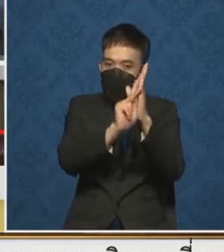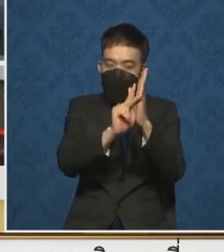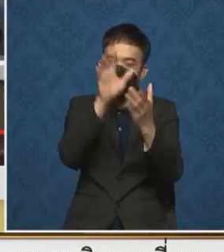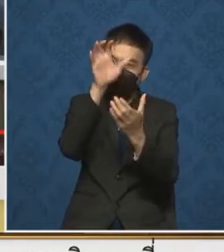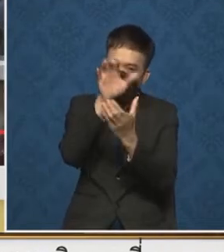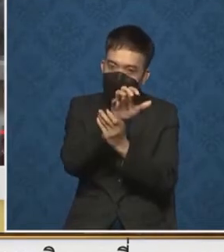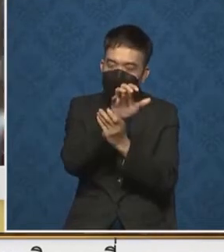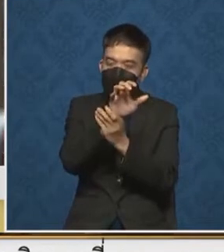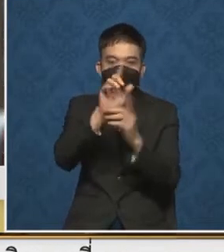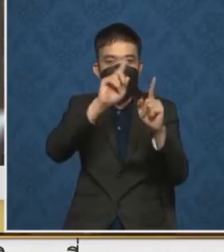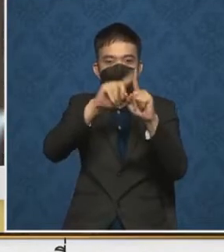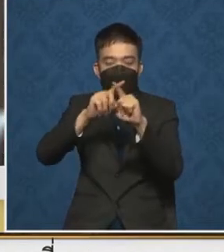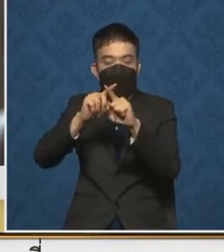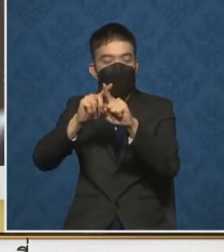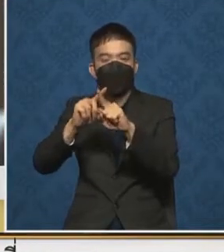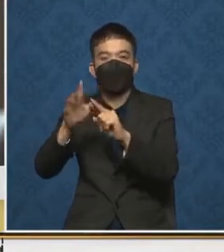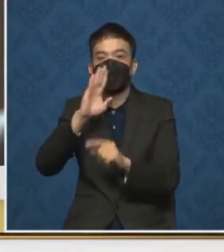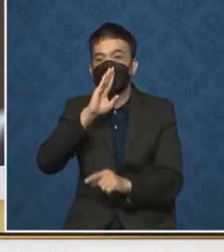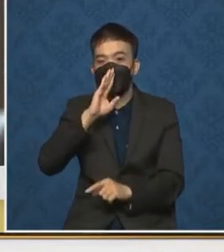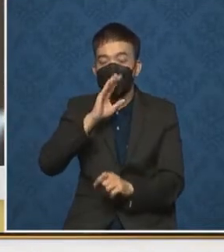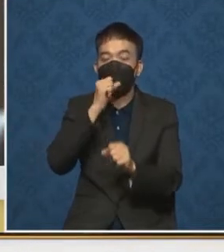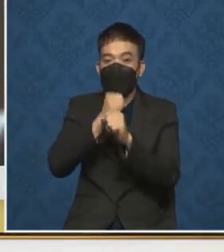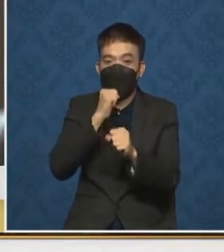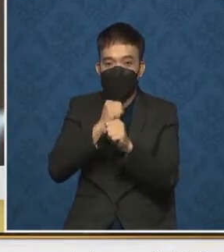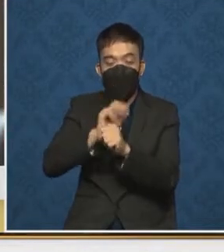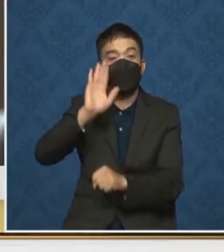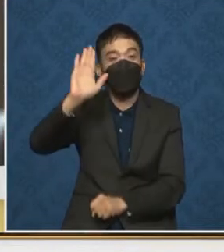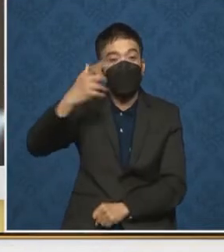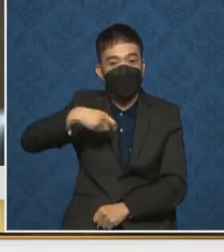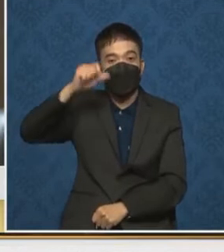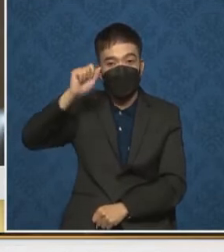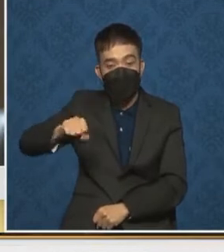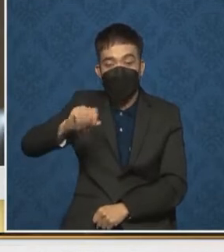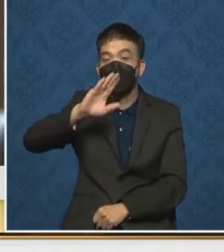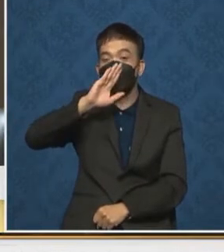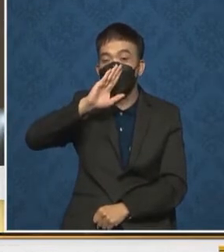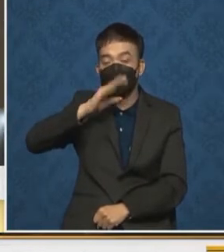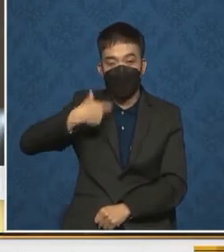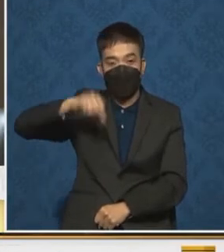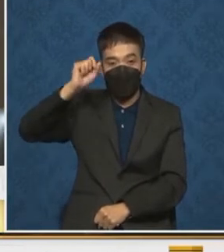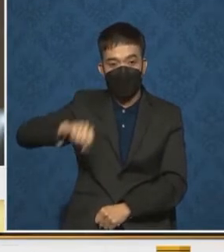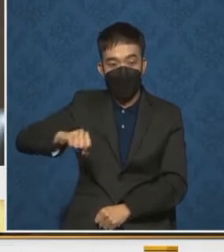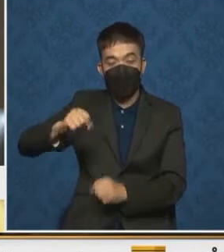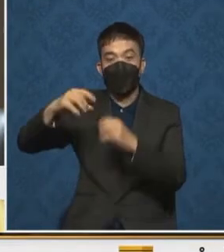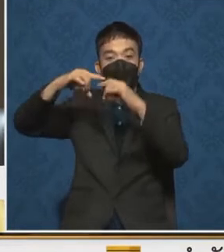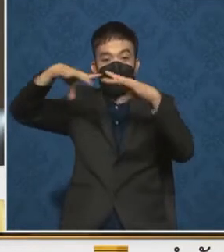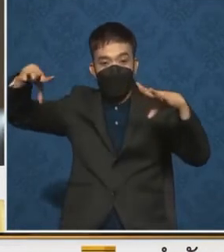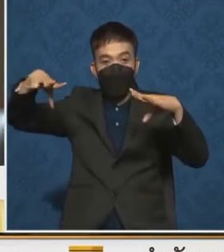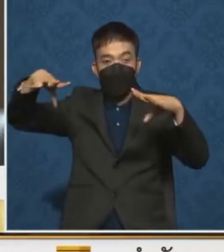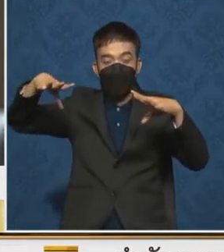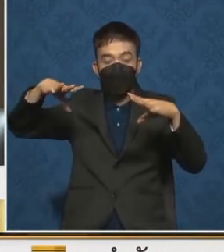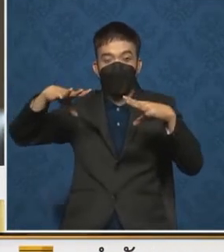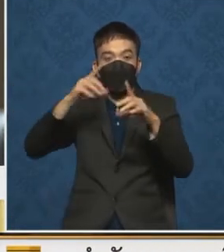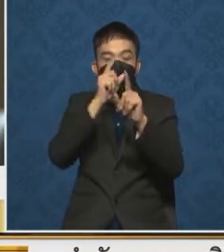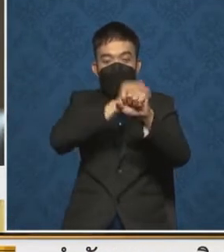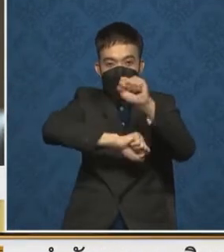ครับการกระทำแม้ตาการกระทำของสารรัฐมนูลถ้าฝ่าฝืนไม่เป็ไปต